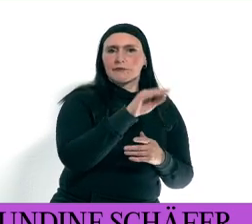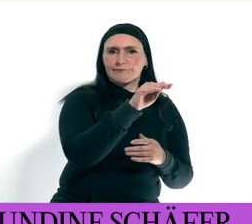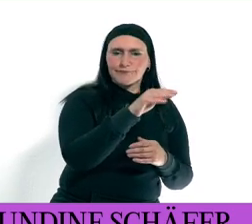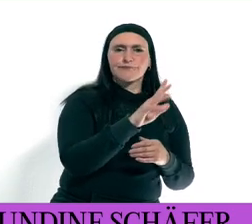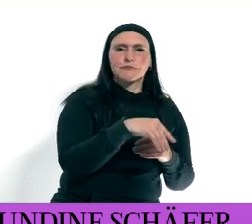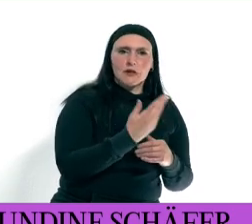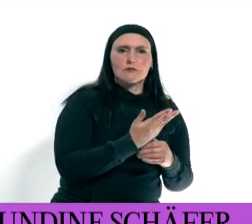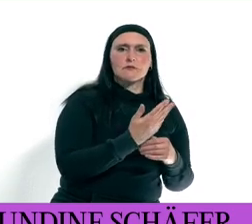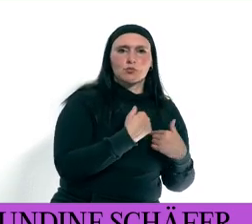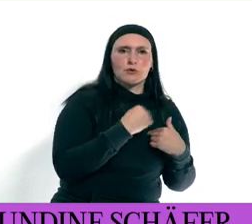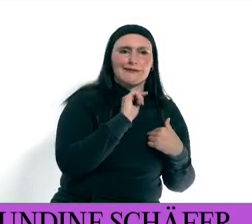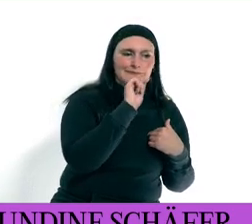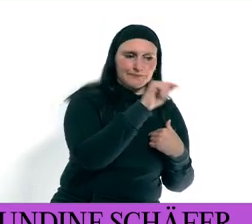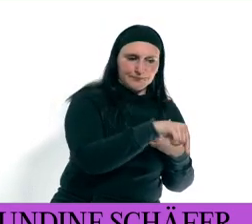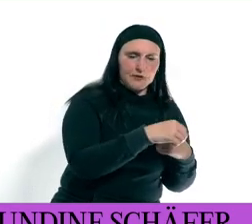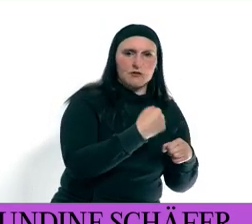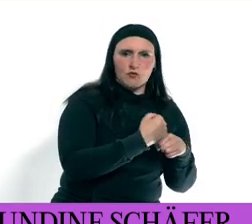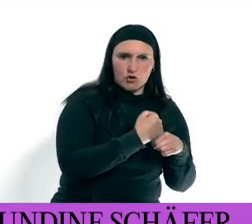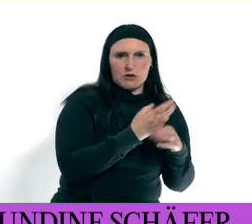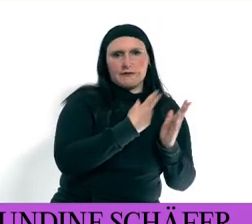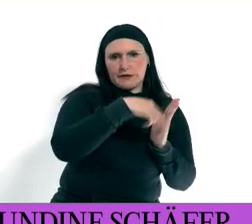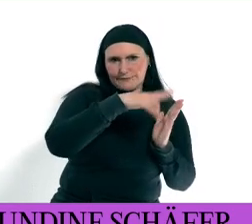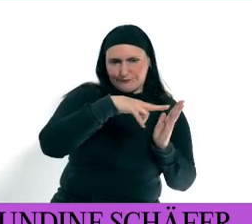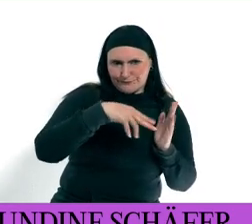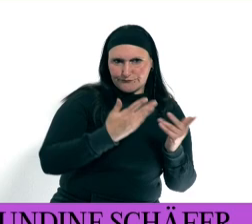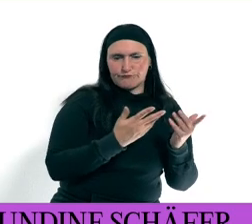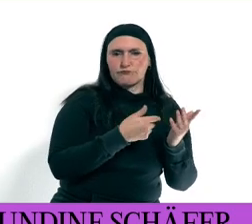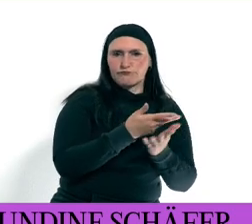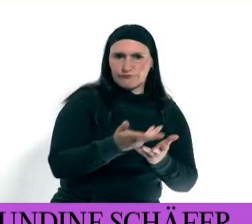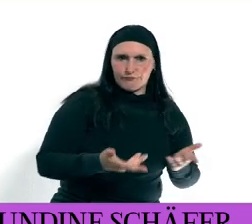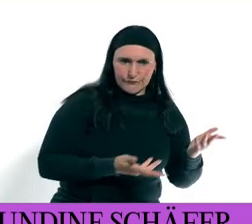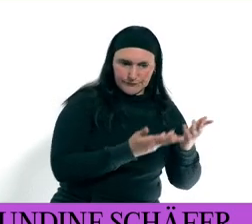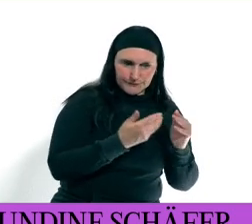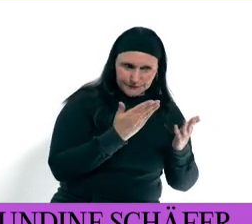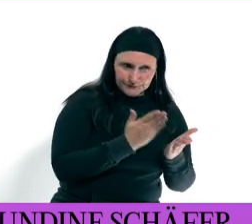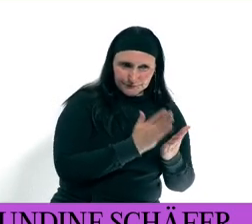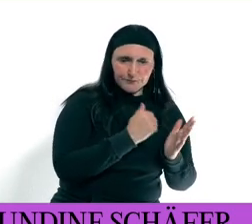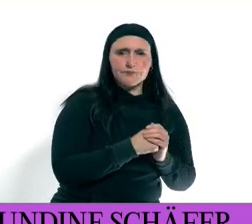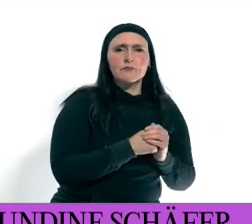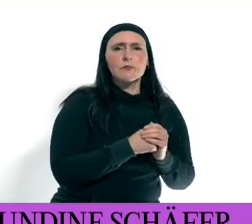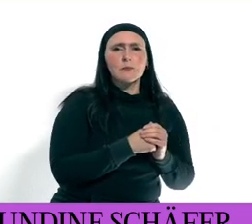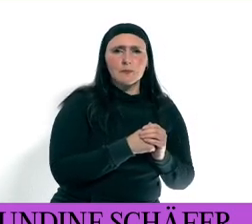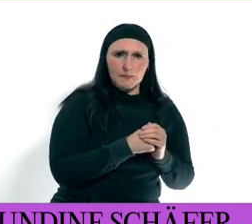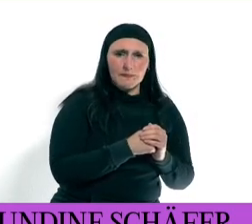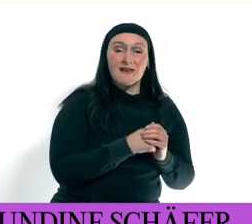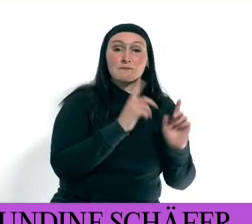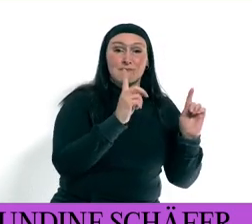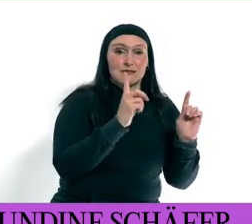gemeinsam zu schultern und zunächst einmal ehrenamtlich zu arbeiten.